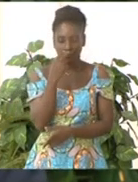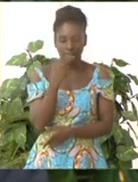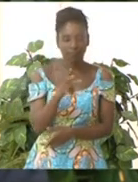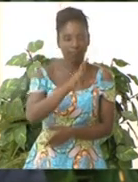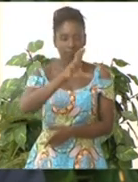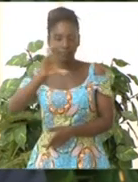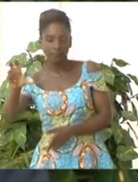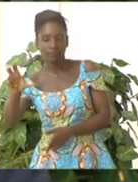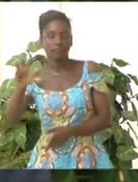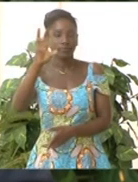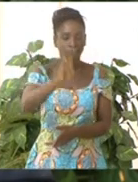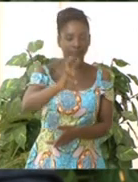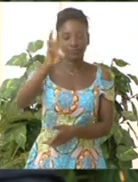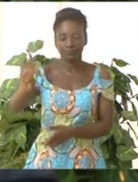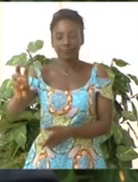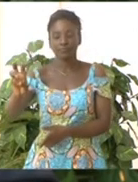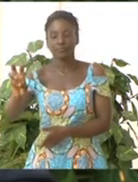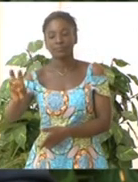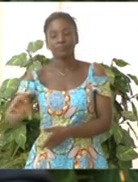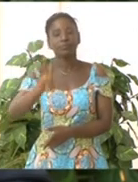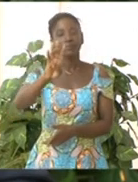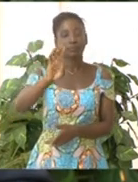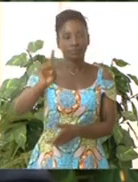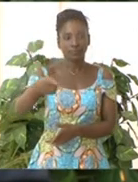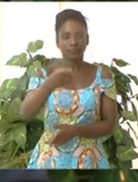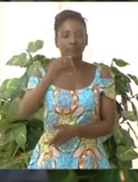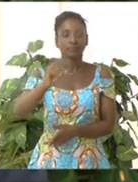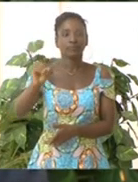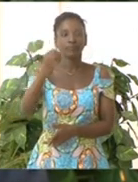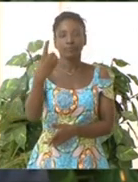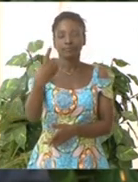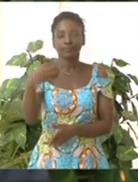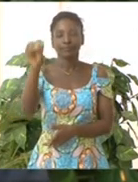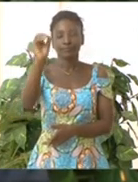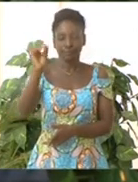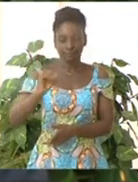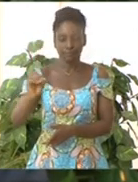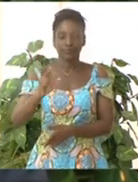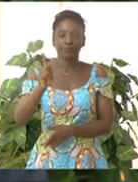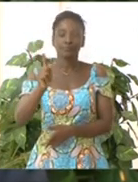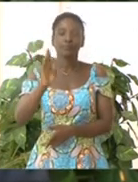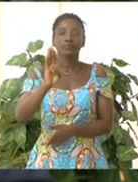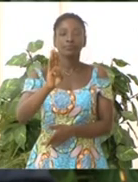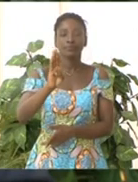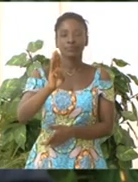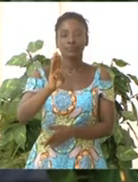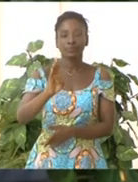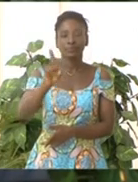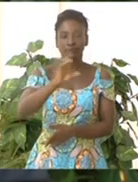366 soit 4,0 1% kouadio konan bertin